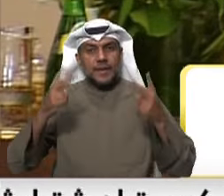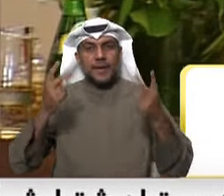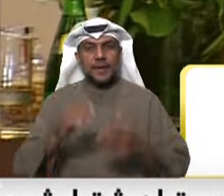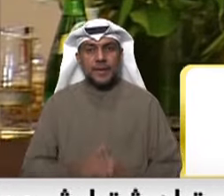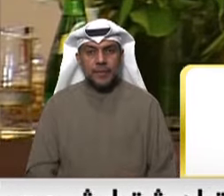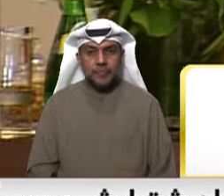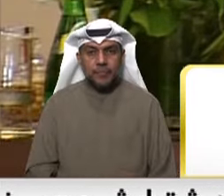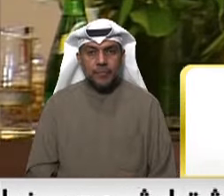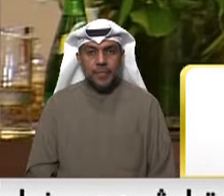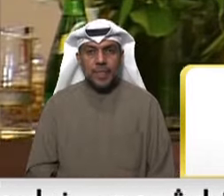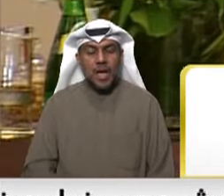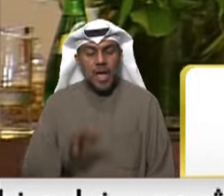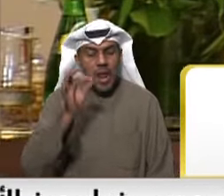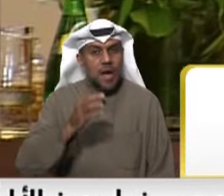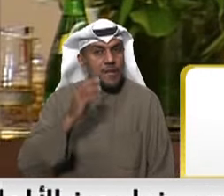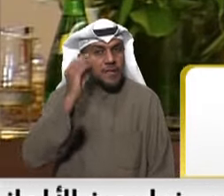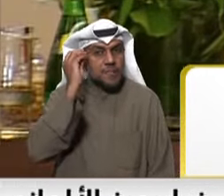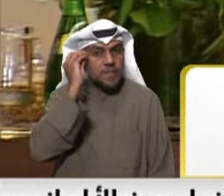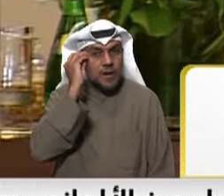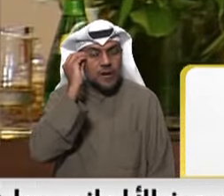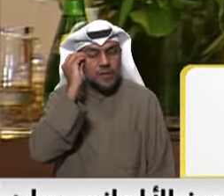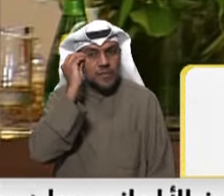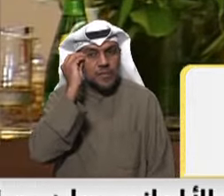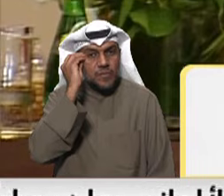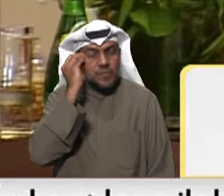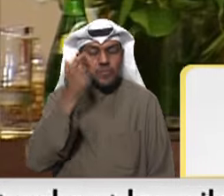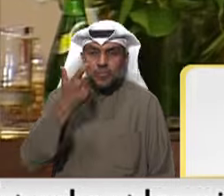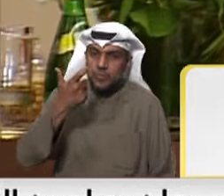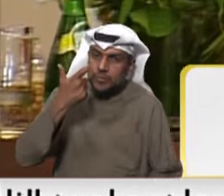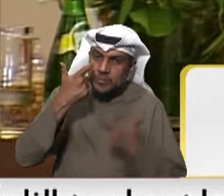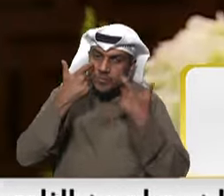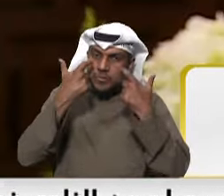تدفع نحو تحقيق أقصى درجات اليقظة